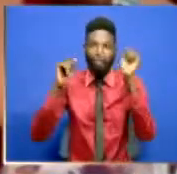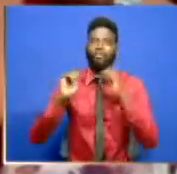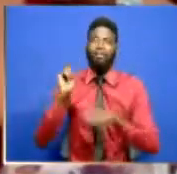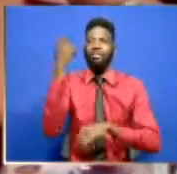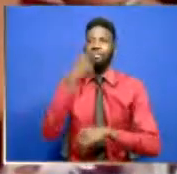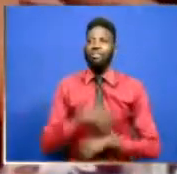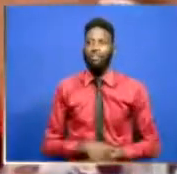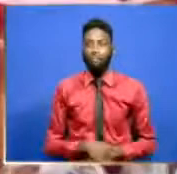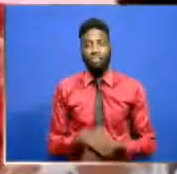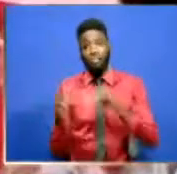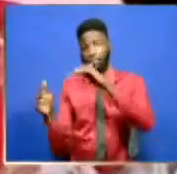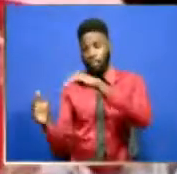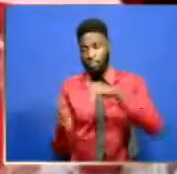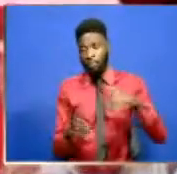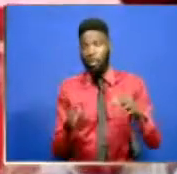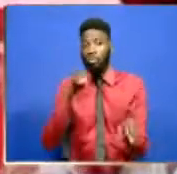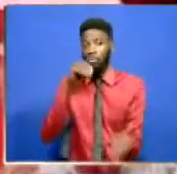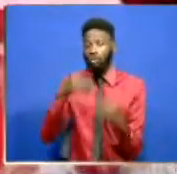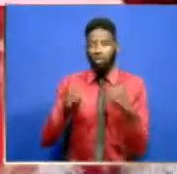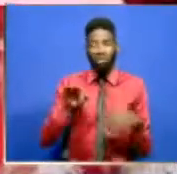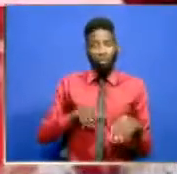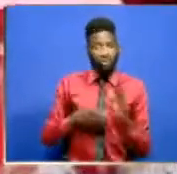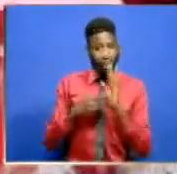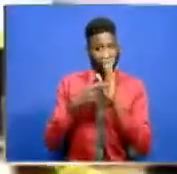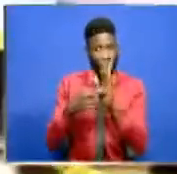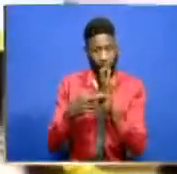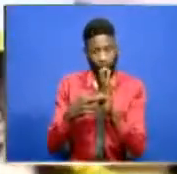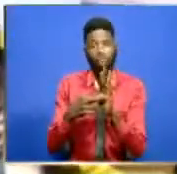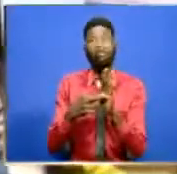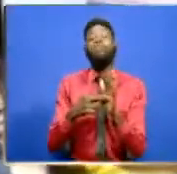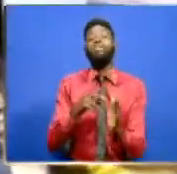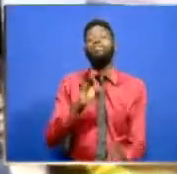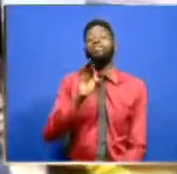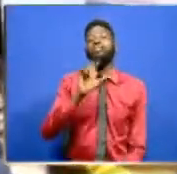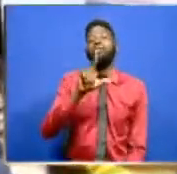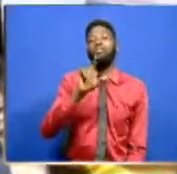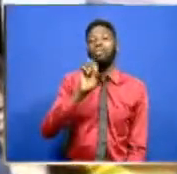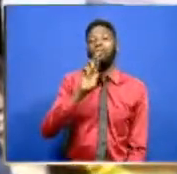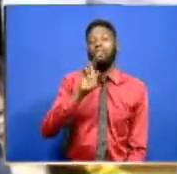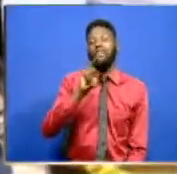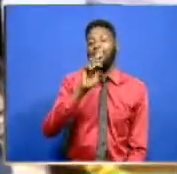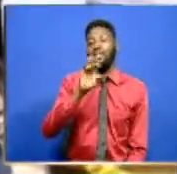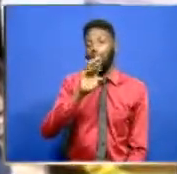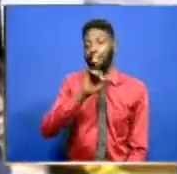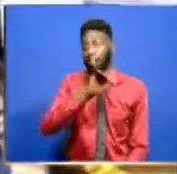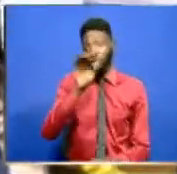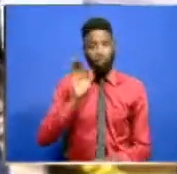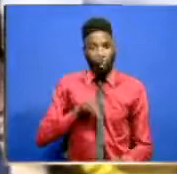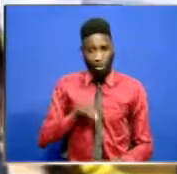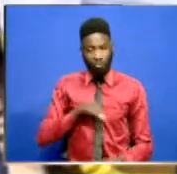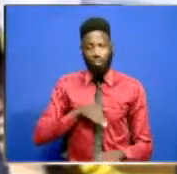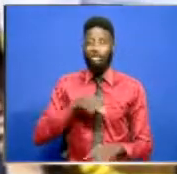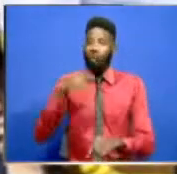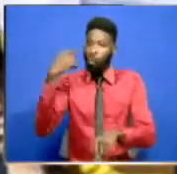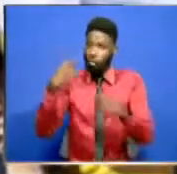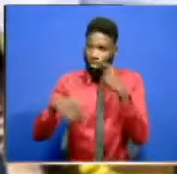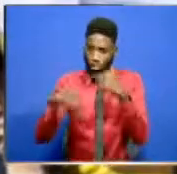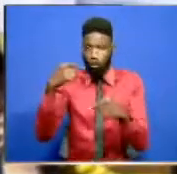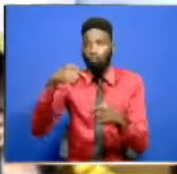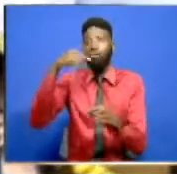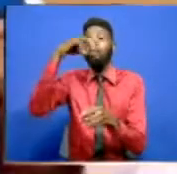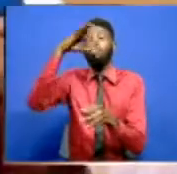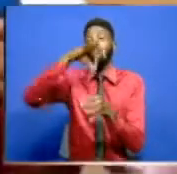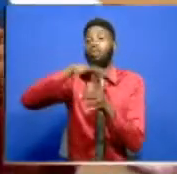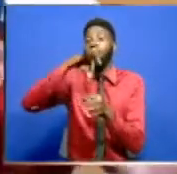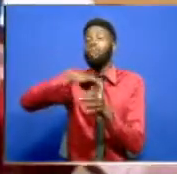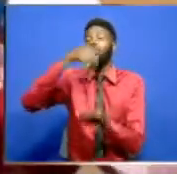Meanwhile, Busia woman representative Florence Mutua has challenged women to vie for elective seats to increase their representation in the legislative